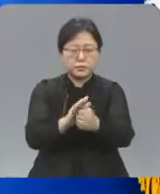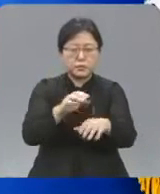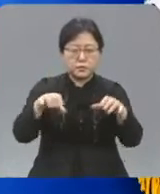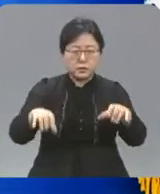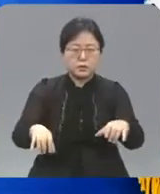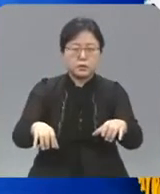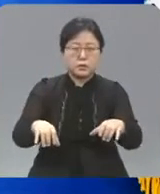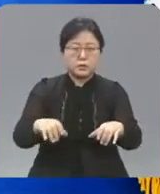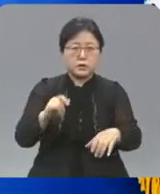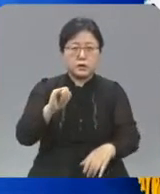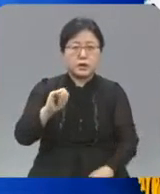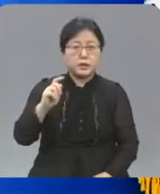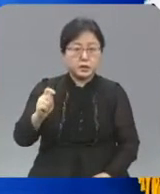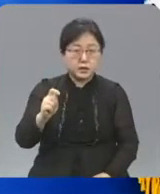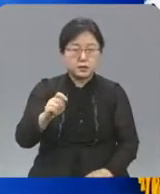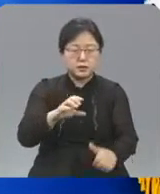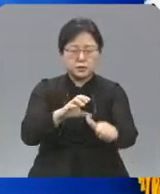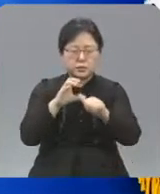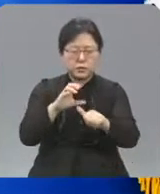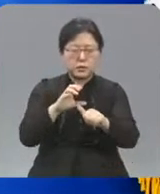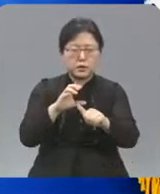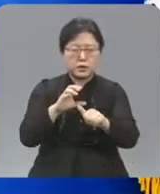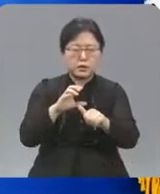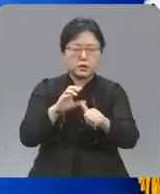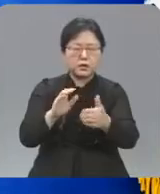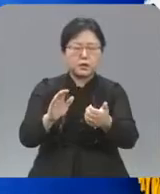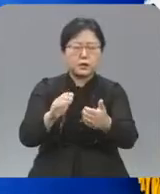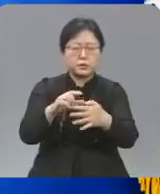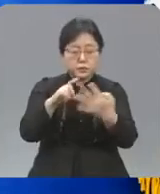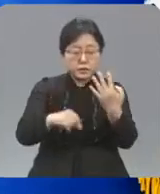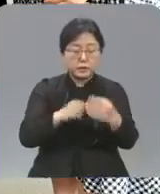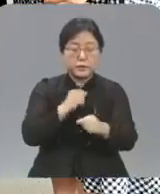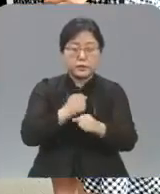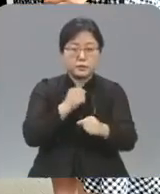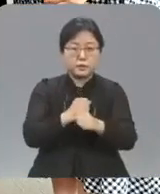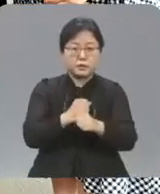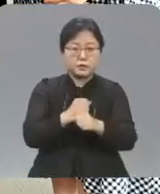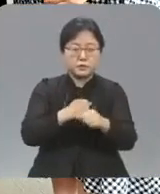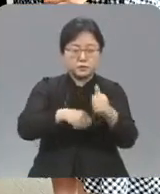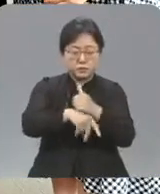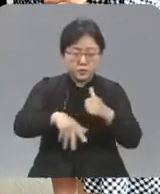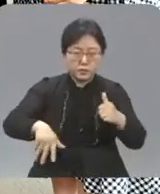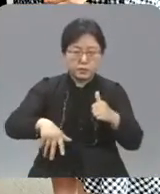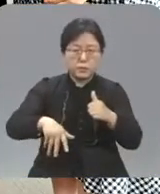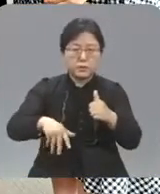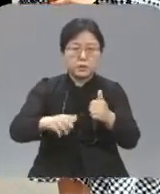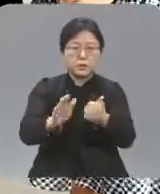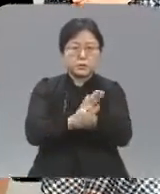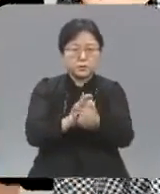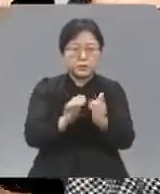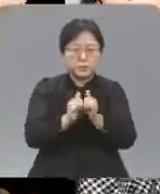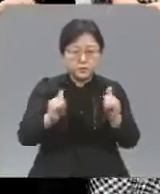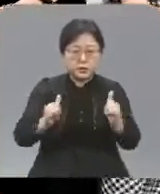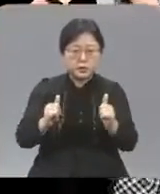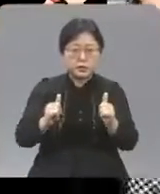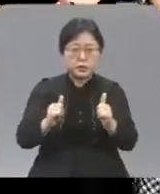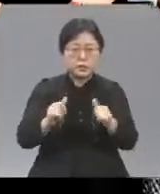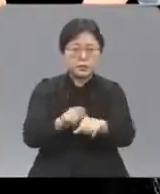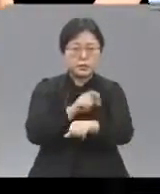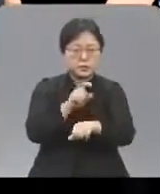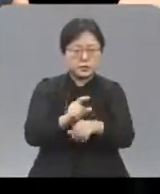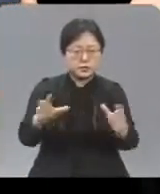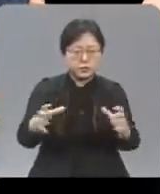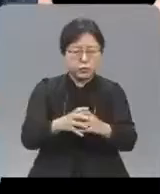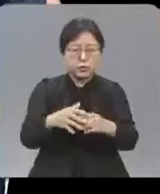기관은 앞으로 IT 기반 돌봄 서비스 고도화 협력 체계 구축과 돌봄 인프라 조성 그리고 돌봄 대상자 패턴 고도화 등에 힘을